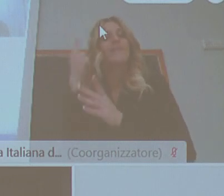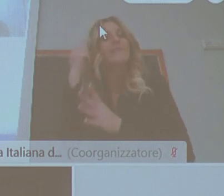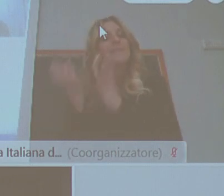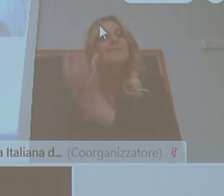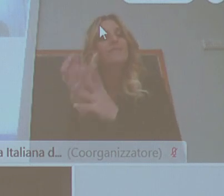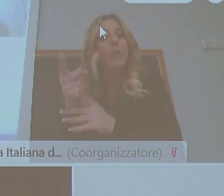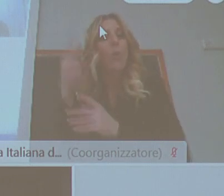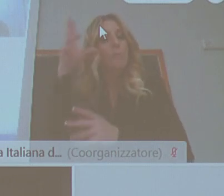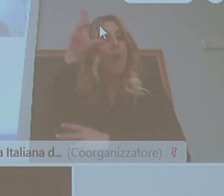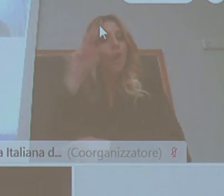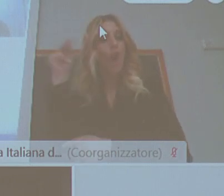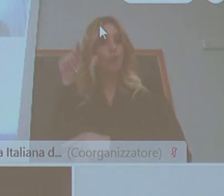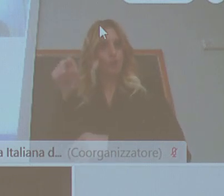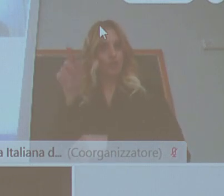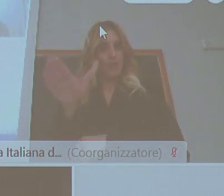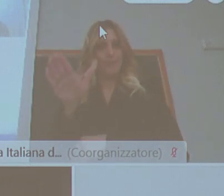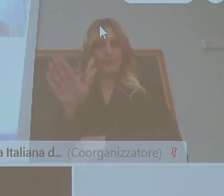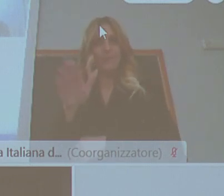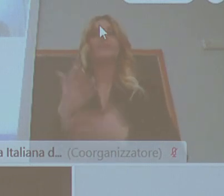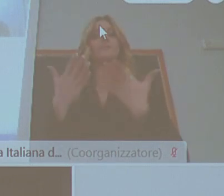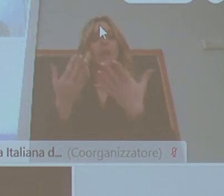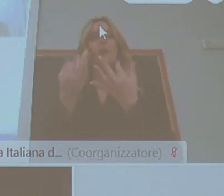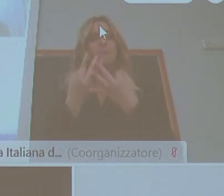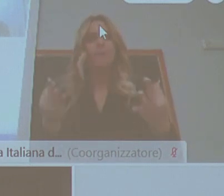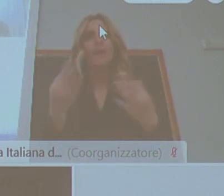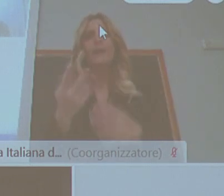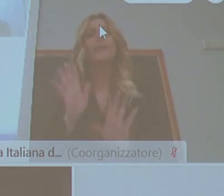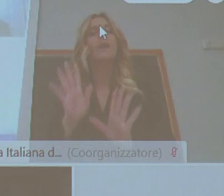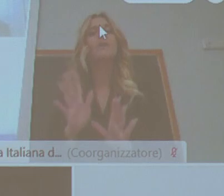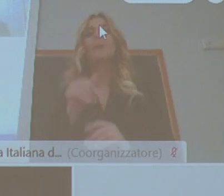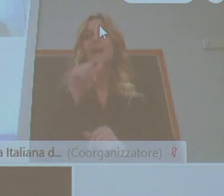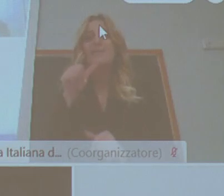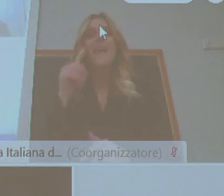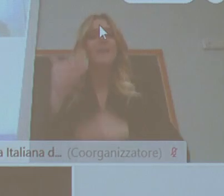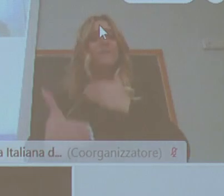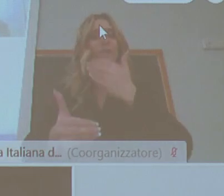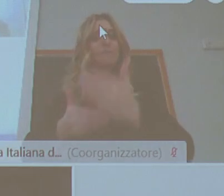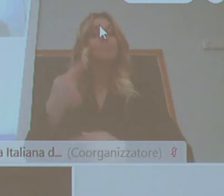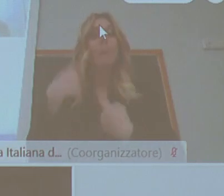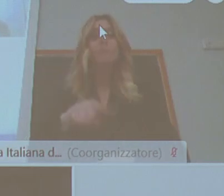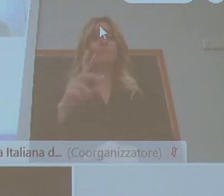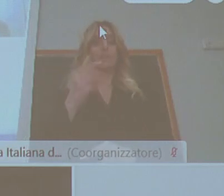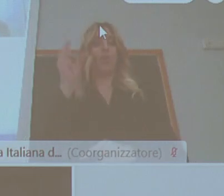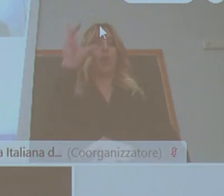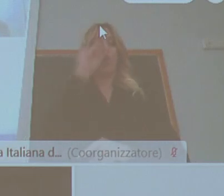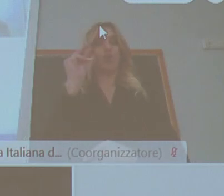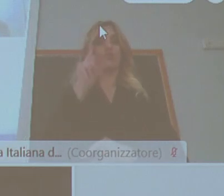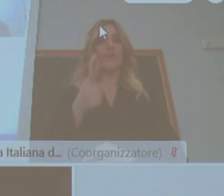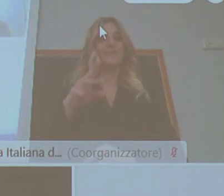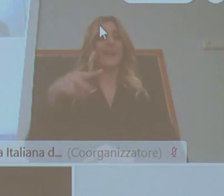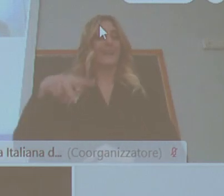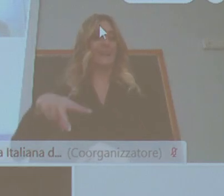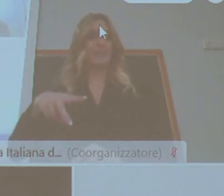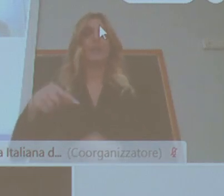conoscenza che non solo lo faccia ricca, ma che salvi anche il pianeta. E questa è la conoscenza green, sostenibilità, che